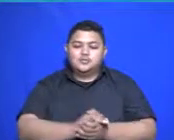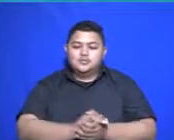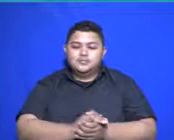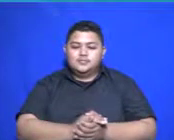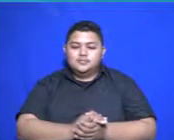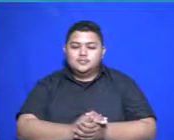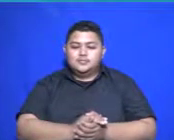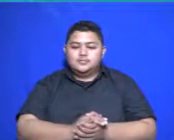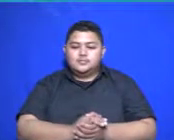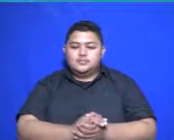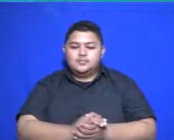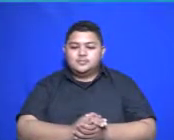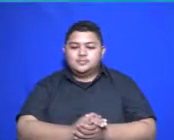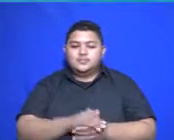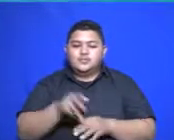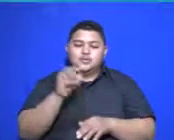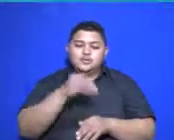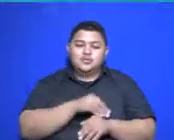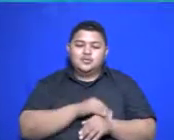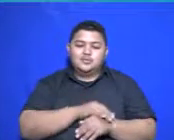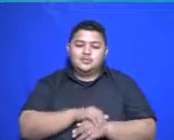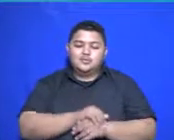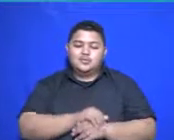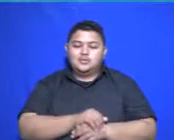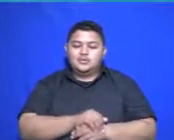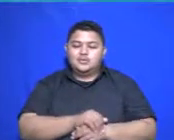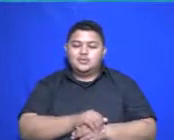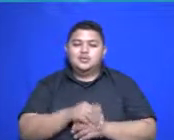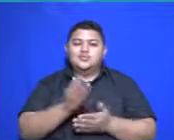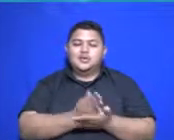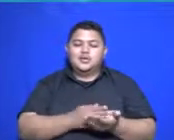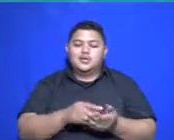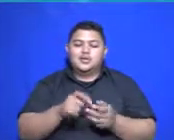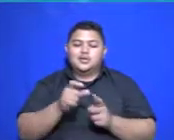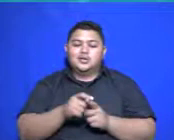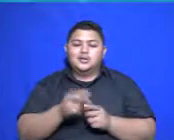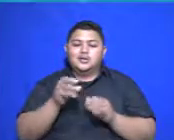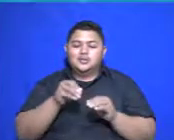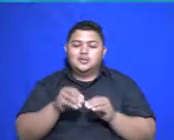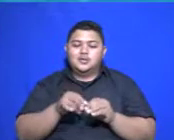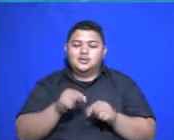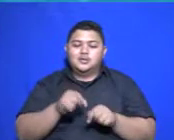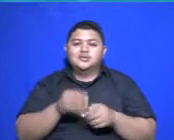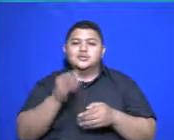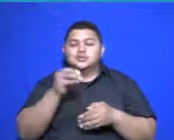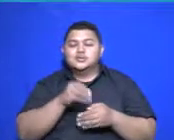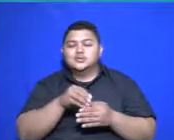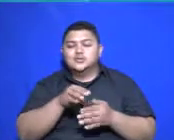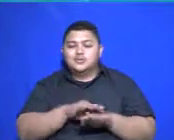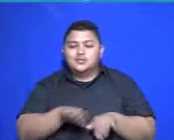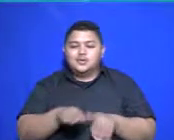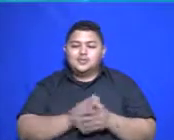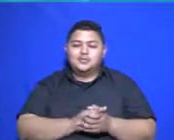itu alokasinya di kebudayaan dan itu bagian dari dana pendidikan. Tapi dengan sekarang sudah ada di akta,